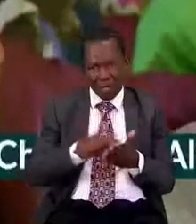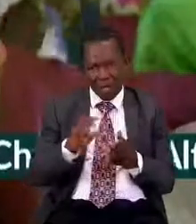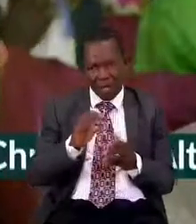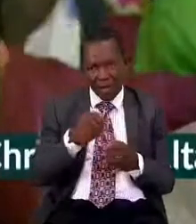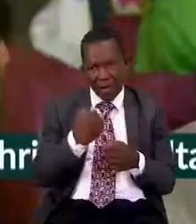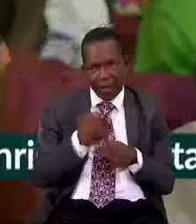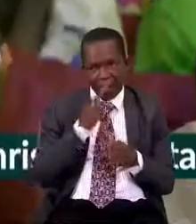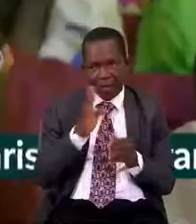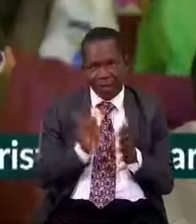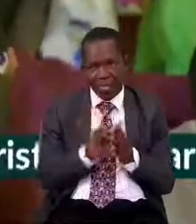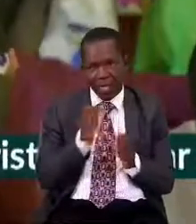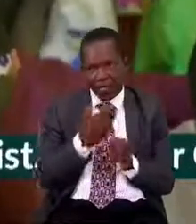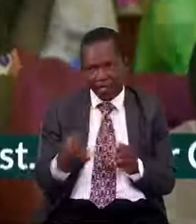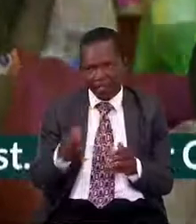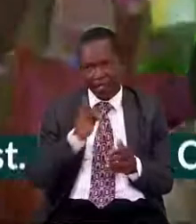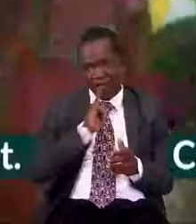Prenez